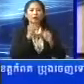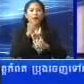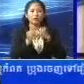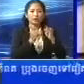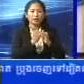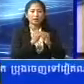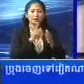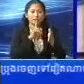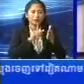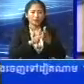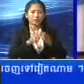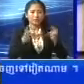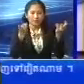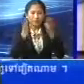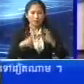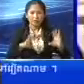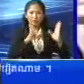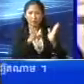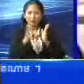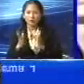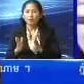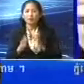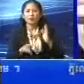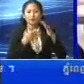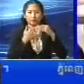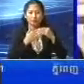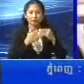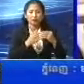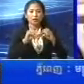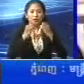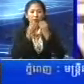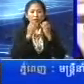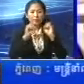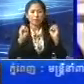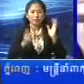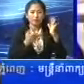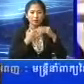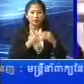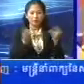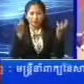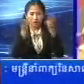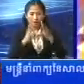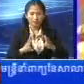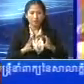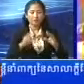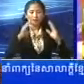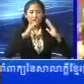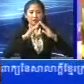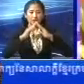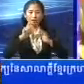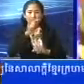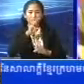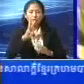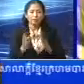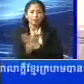ងអគ្គលេខាធិការអាស៊ានបានរៀបចំឡើងនៅវេទិការដ្ឋាភិបាលនិងអង្គការមិនមែនរដ្ឋាភិបាលអាស៊ាននៅក្រុងសៀមរាបនាព្រឹកថ្ងៃទី